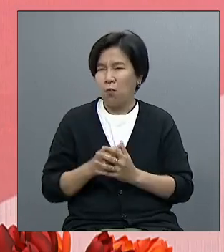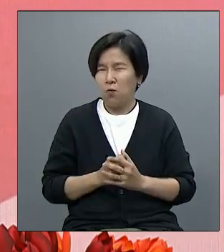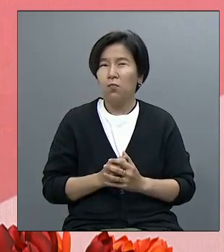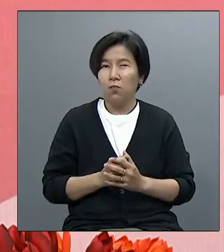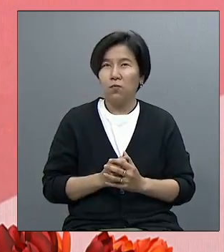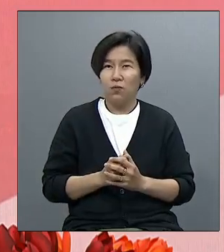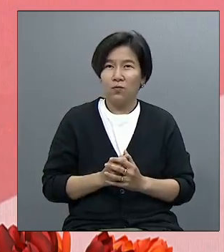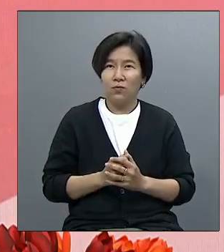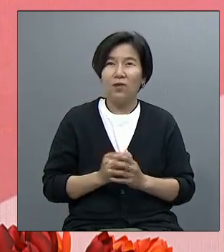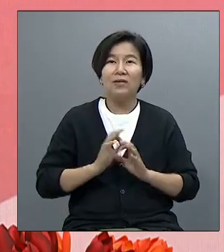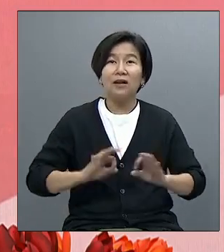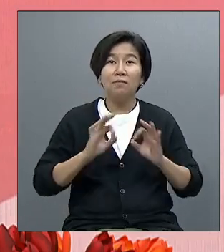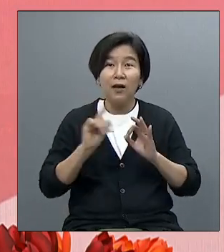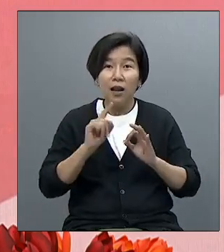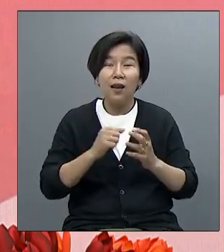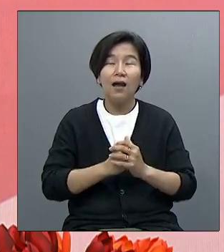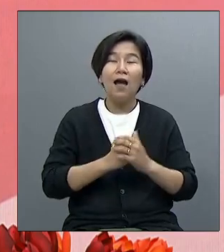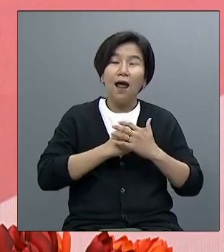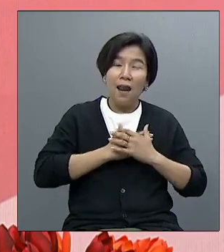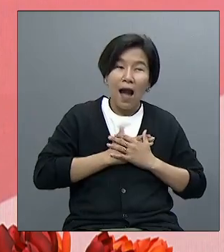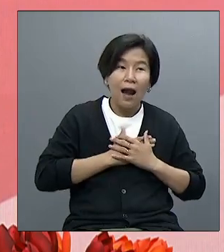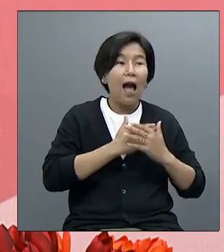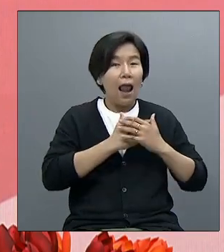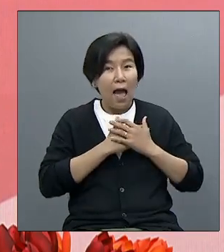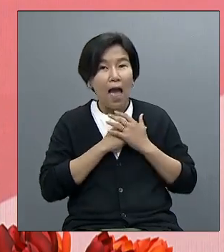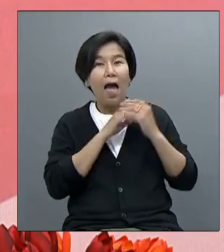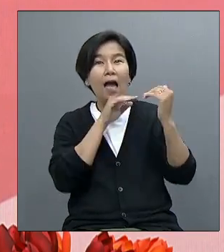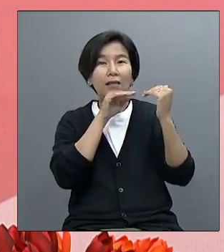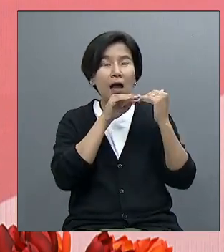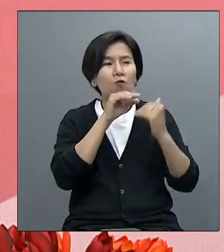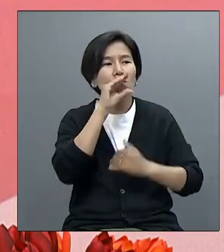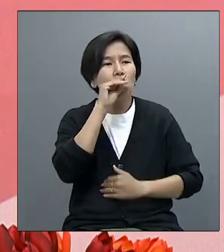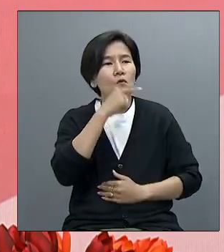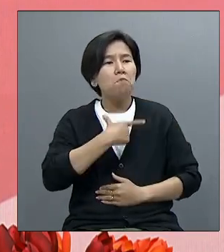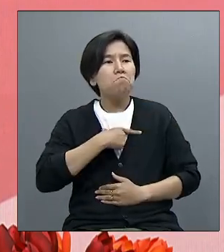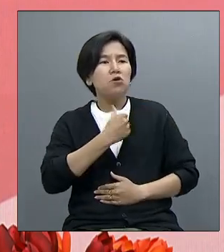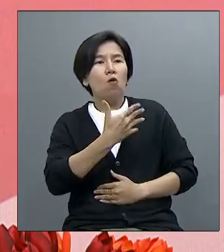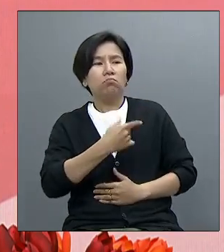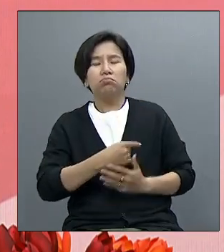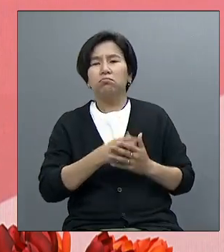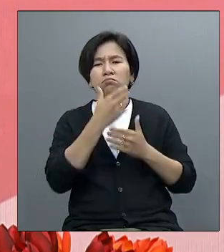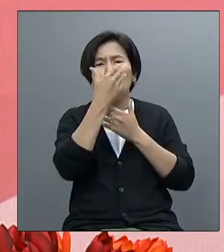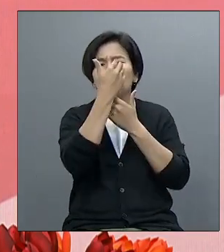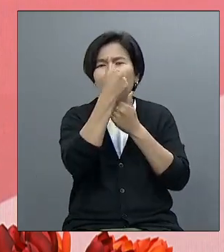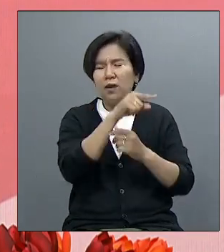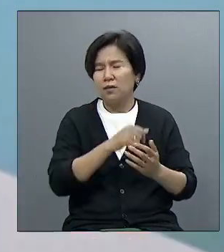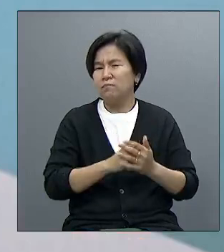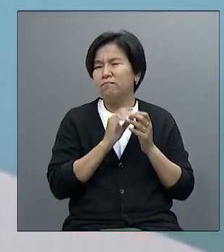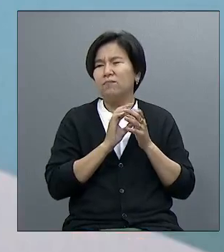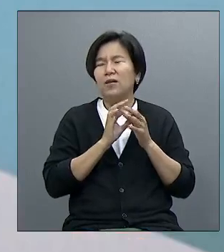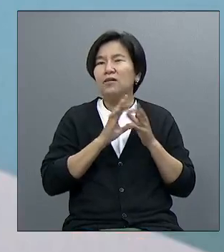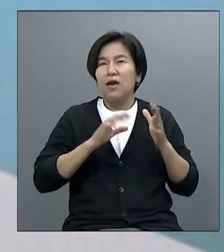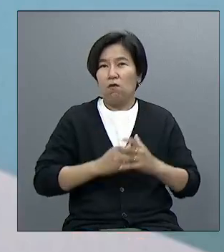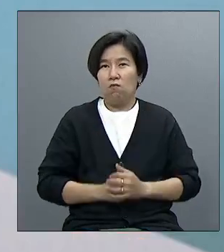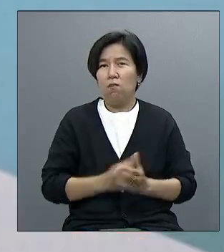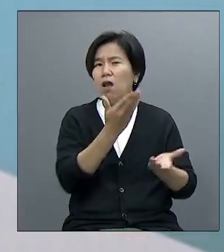าใครซัพพอร์ตเราซัพพอร์ตเขาส่วนถ้าเกิดเขาเราจะไปพูดยังไงไม่ชอบเราไม่สนใจเพรา ะ เขาไม่ได้มีผลประโยชน์อะไรกับชีวิต คือมันเป็นเรื่องของเ